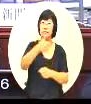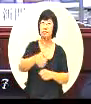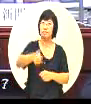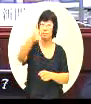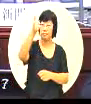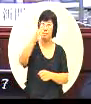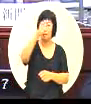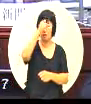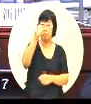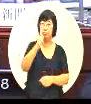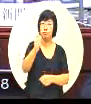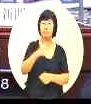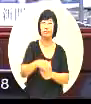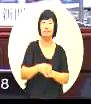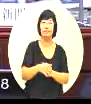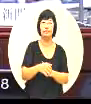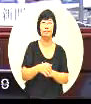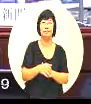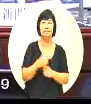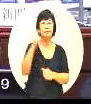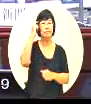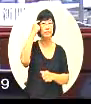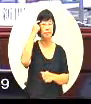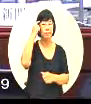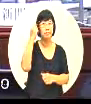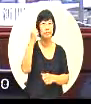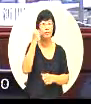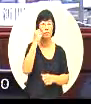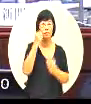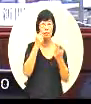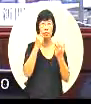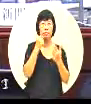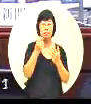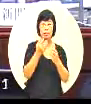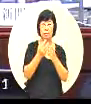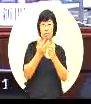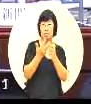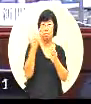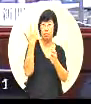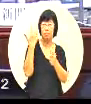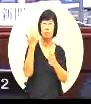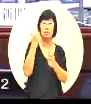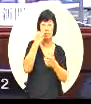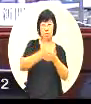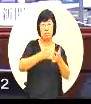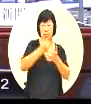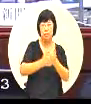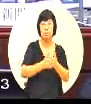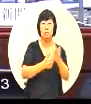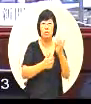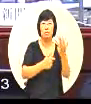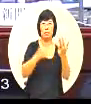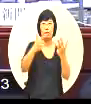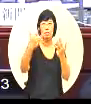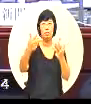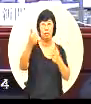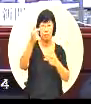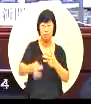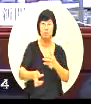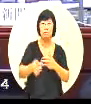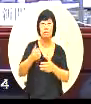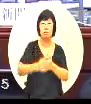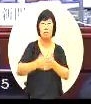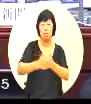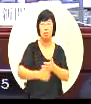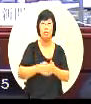谢谢黄议员哈。我想过去八年减少818亿，中央是说